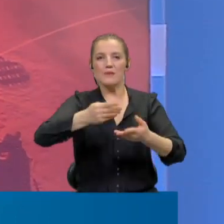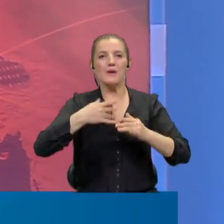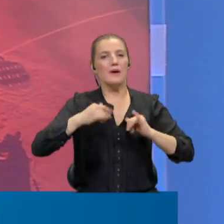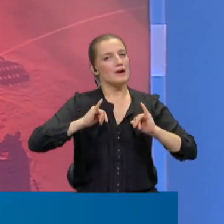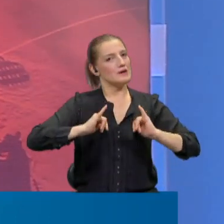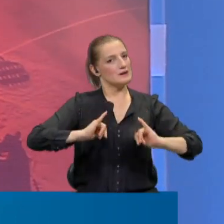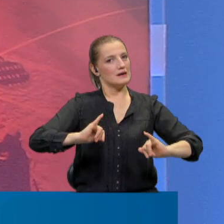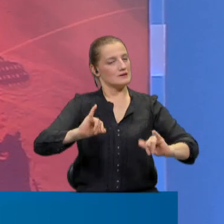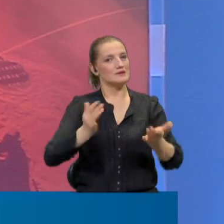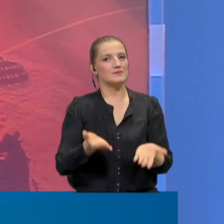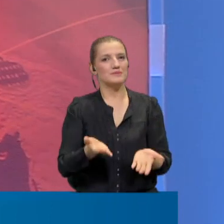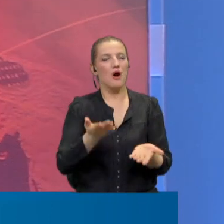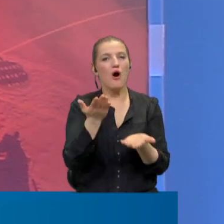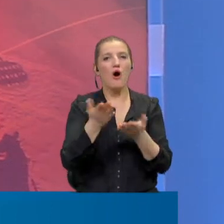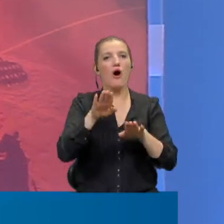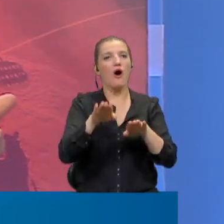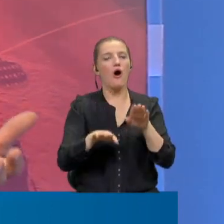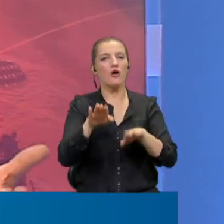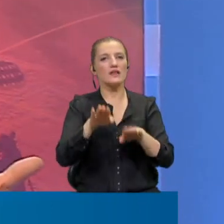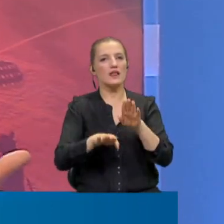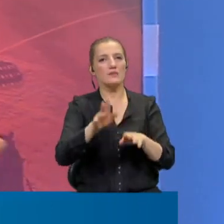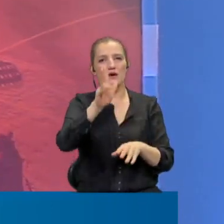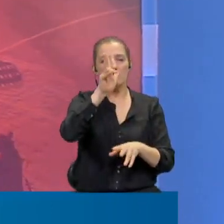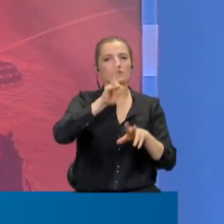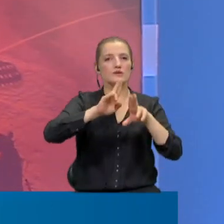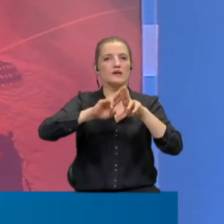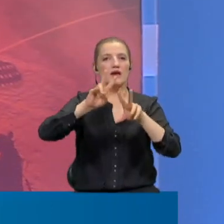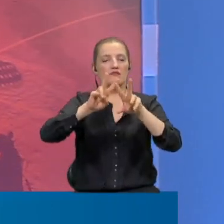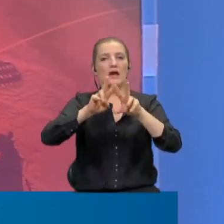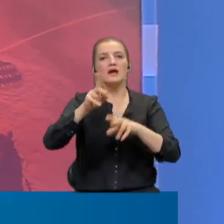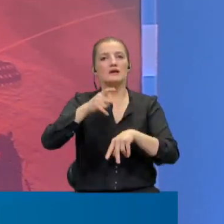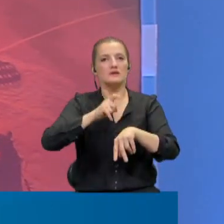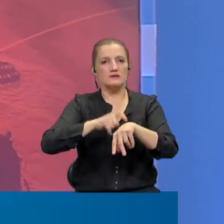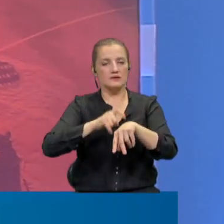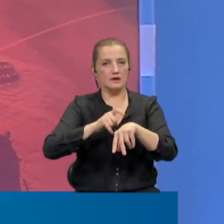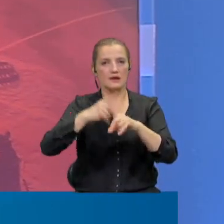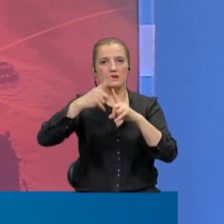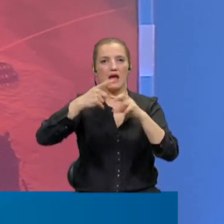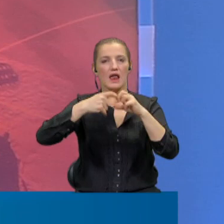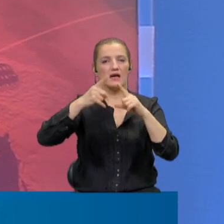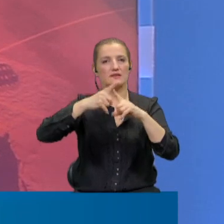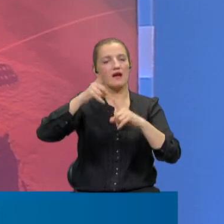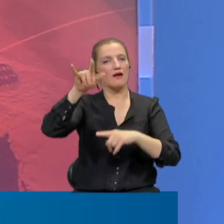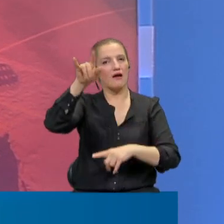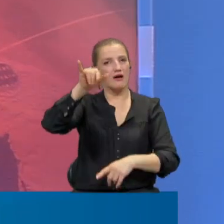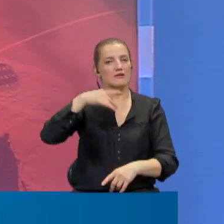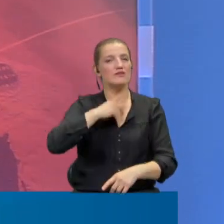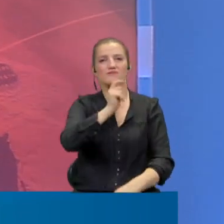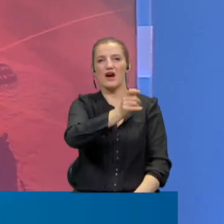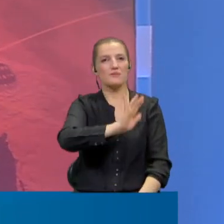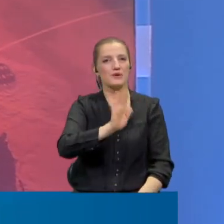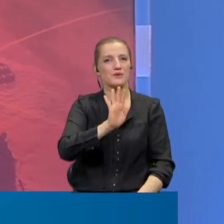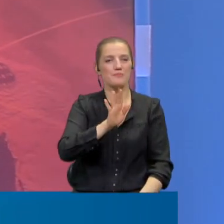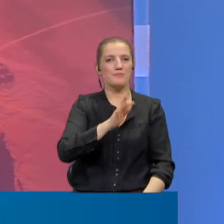olsun mesela ortalama 300 kilovat saatlik bir tüketim bunun gibi işte TRT Payı vermiyorum ama sevince bak